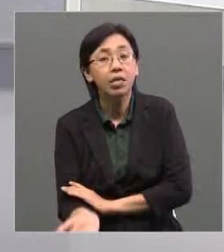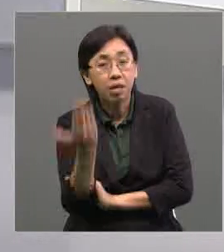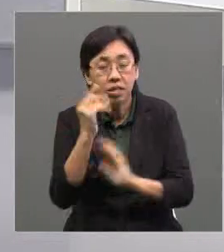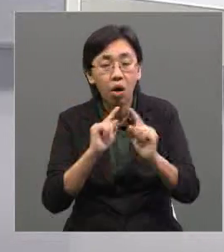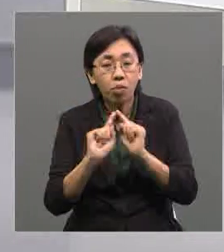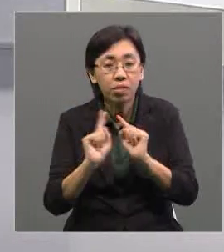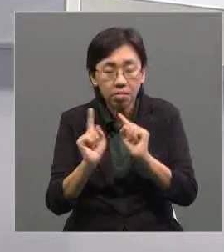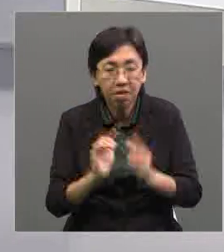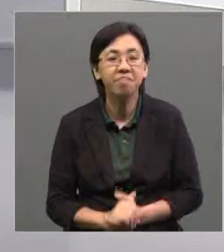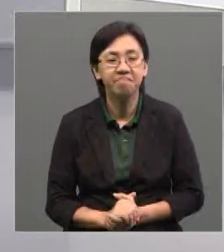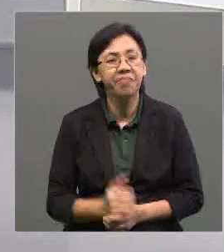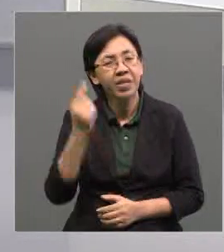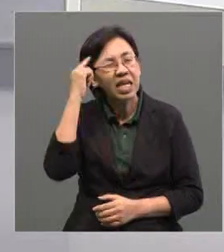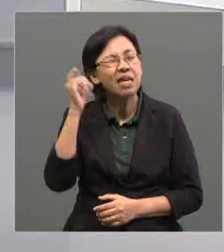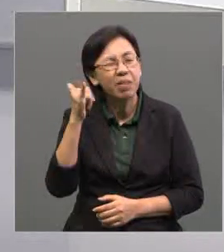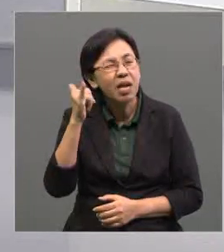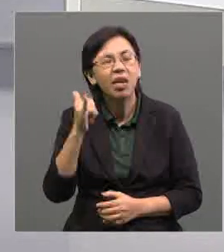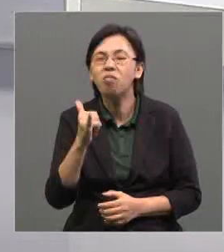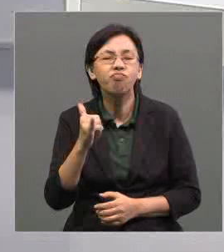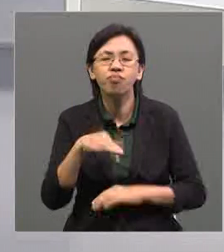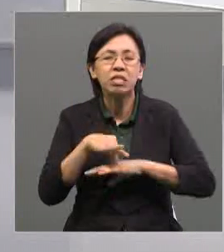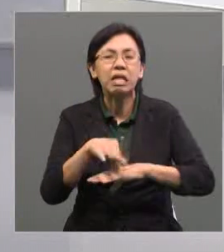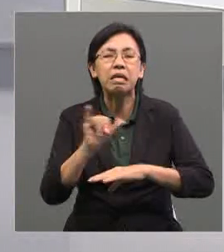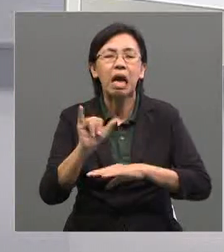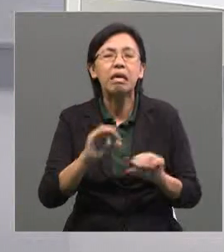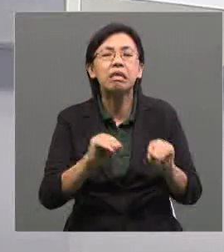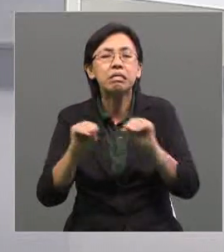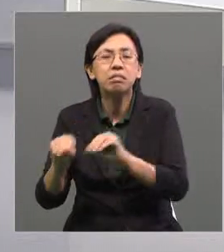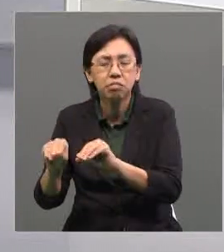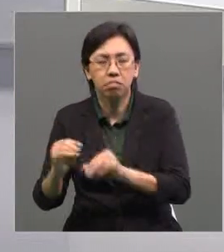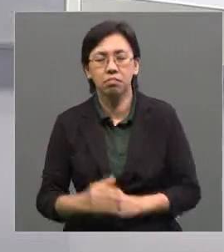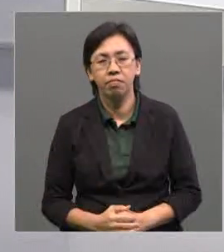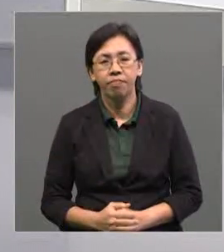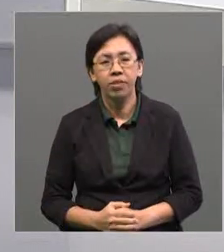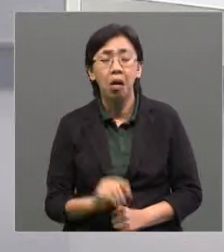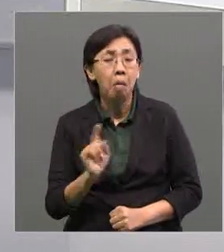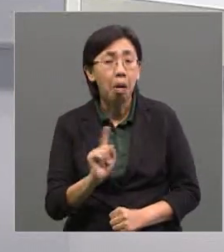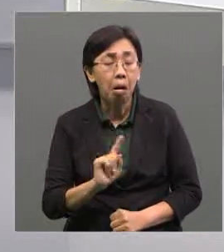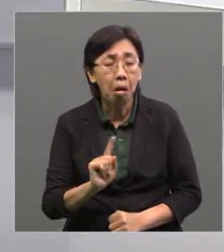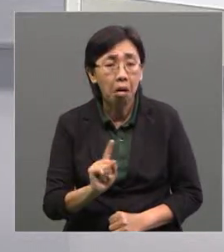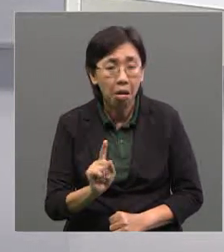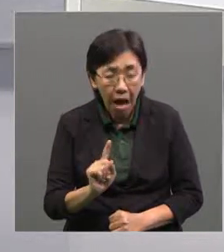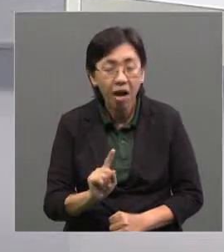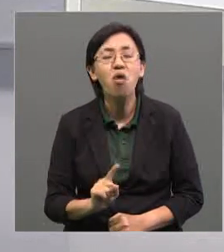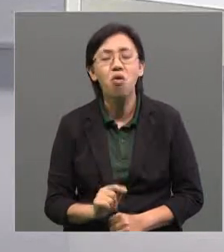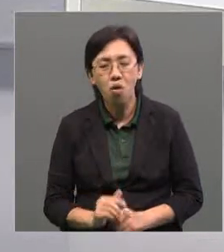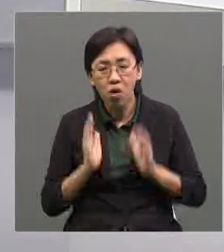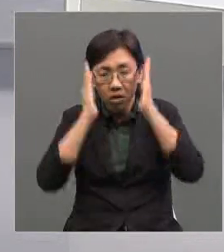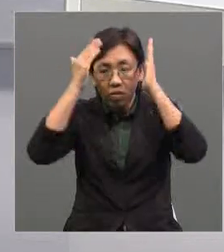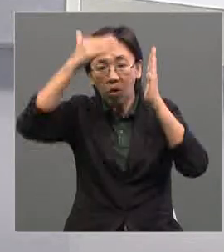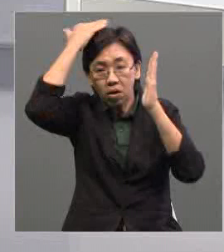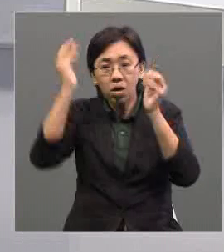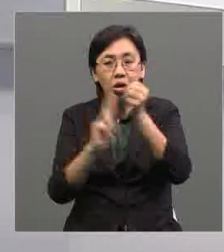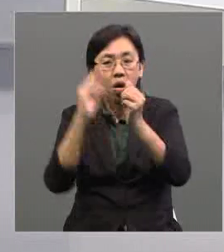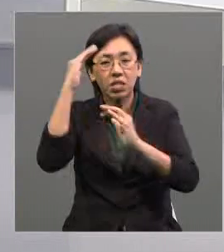คะในกระแสข่าวบอกว่าน่าจะต้องเลื่อนหรือเปล่าเออโดยเฉะมันก็มาากประเด็นเรื่องของบิกด้วย